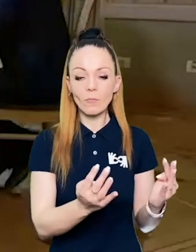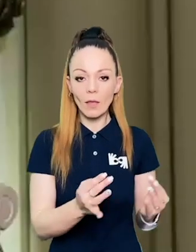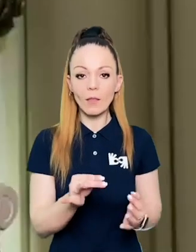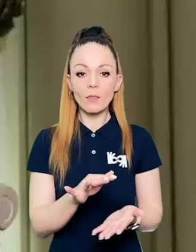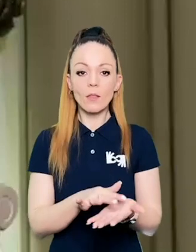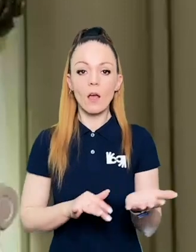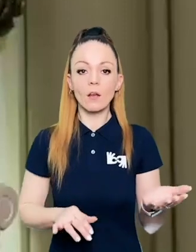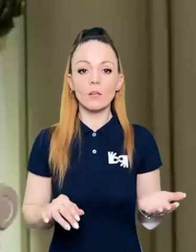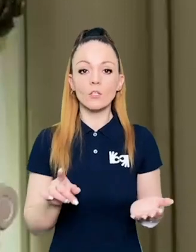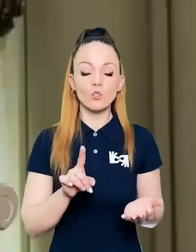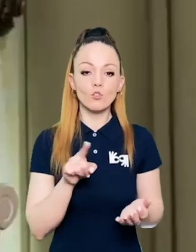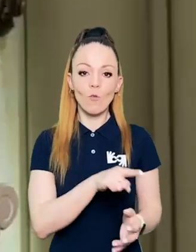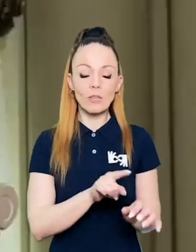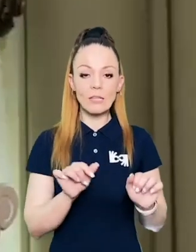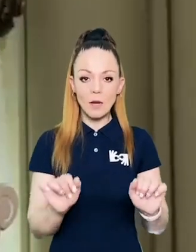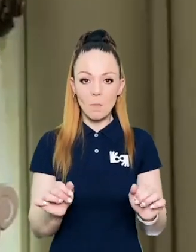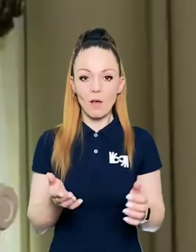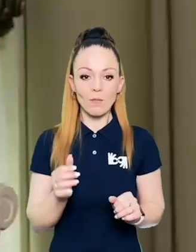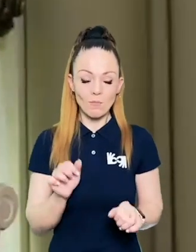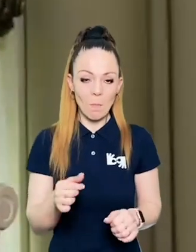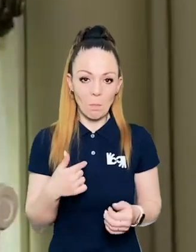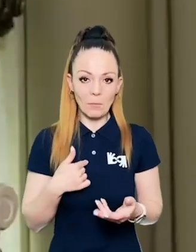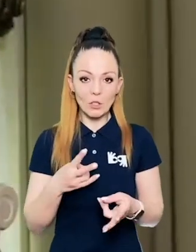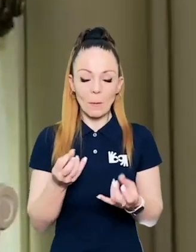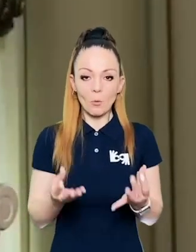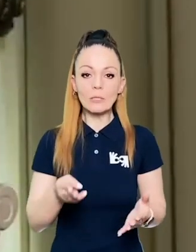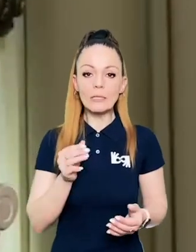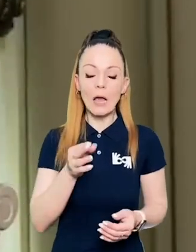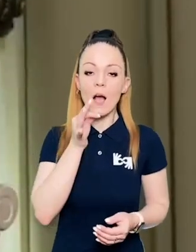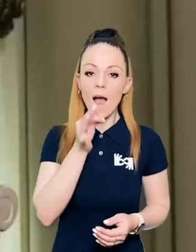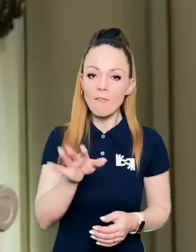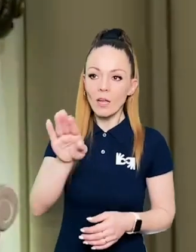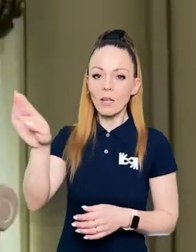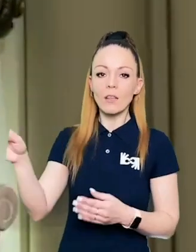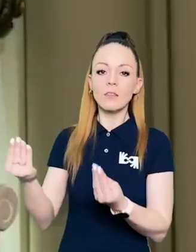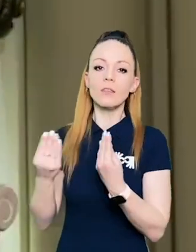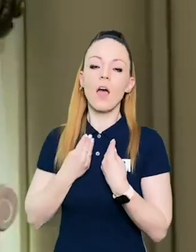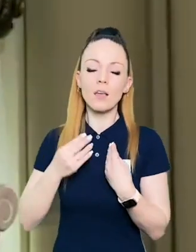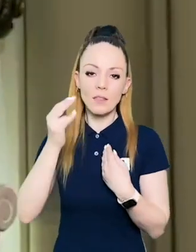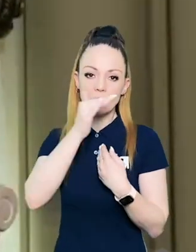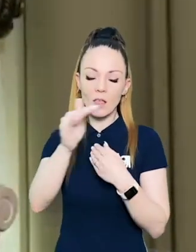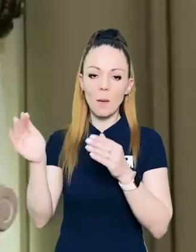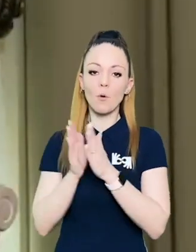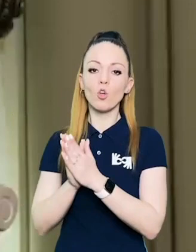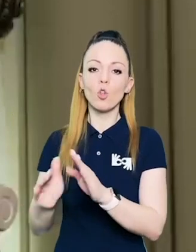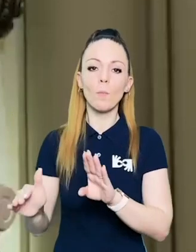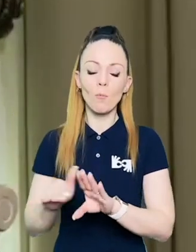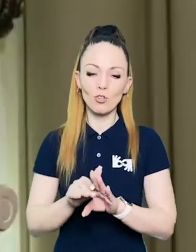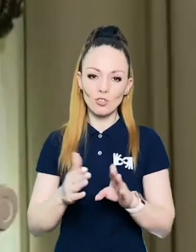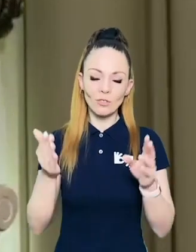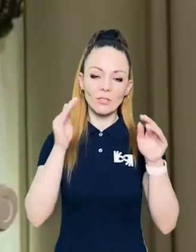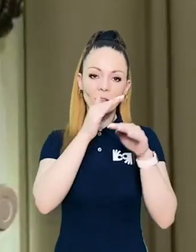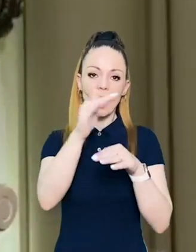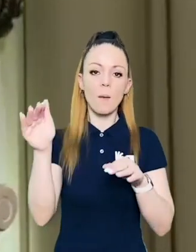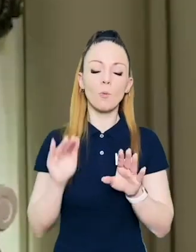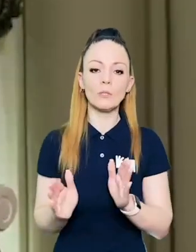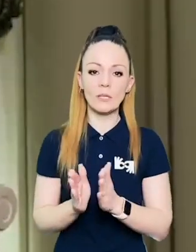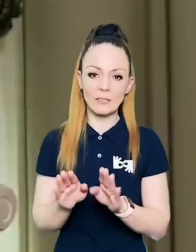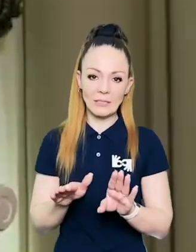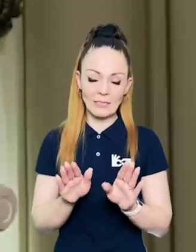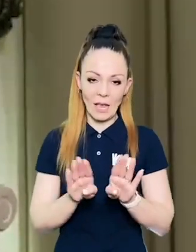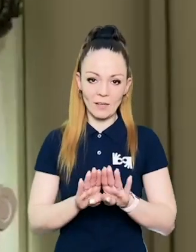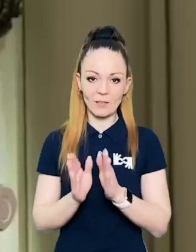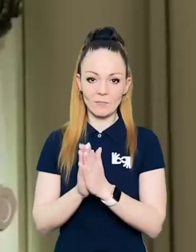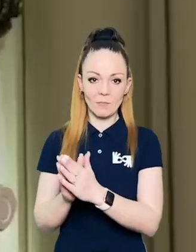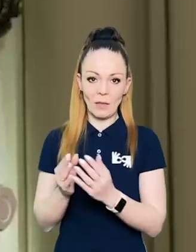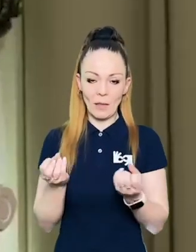Розгорнуте. Да, і через те, що вони тримали. Ми ж не просто так говорили, дайте нам небо, допоможіть нам, закрийте нам небо. Це ж не просто